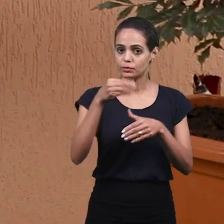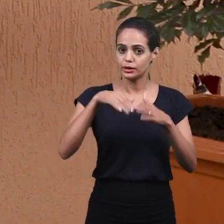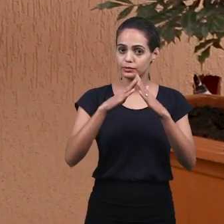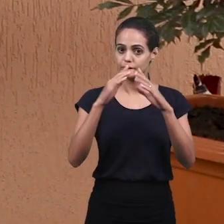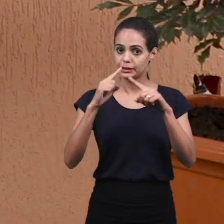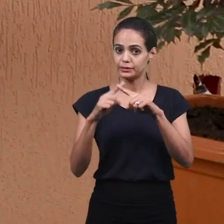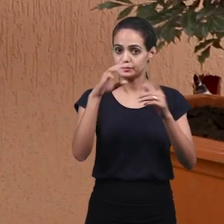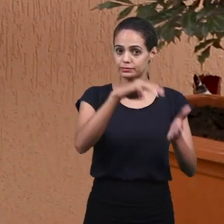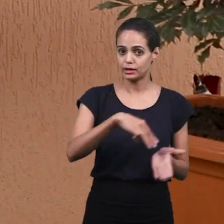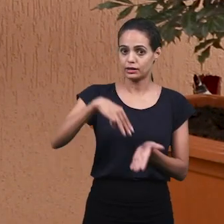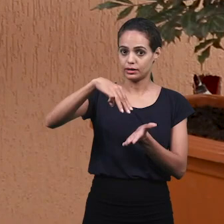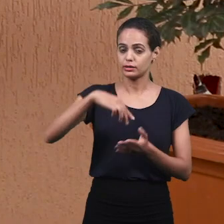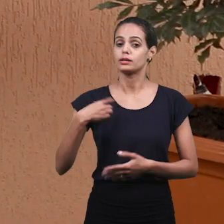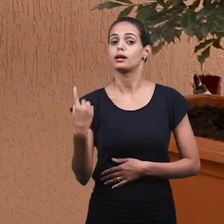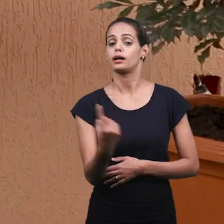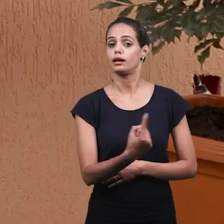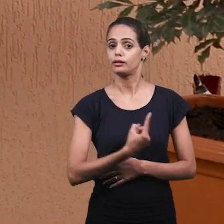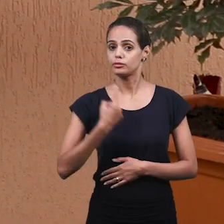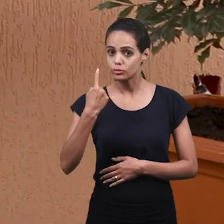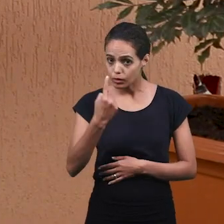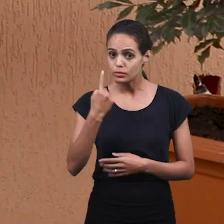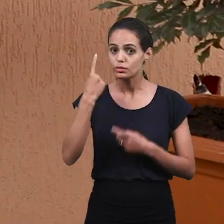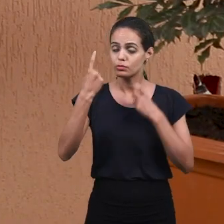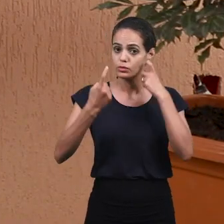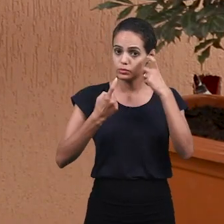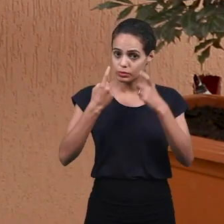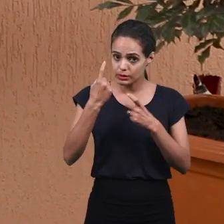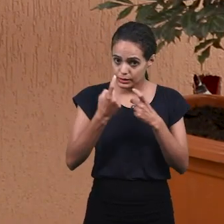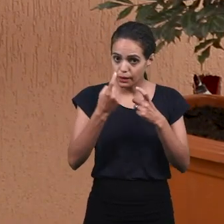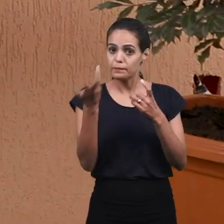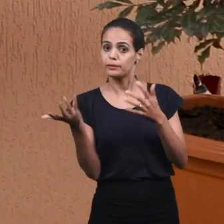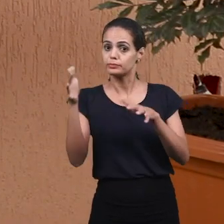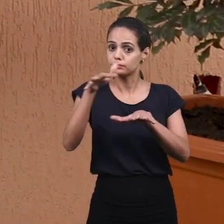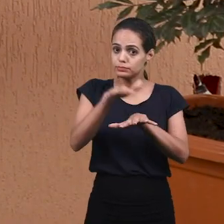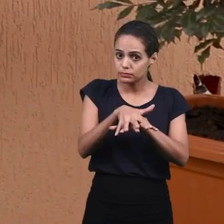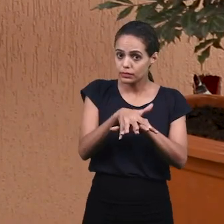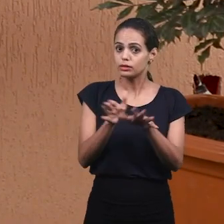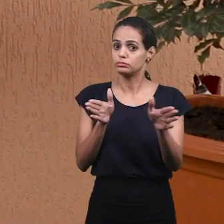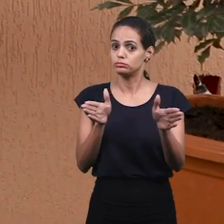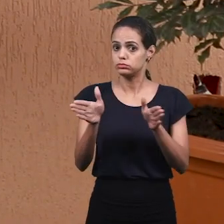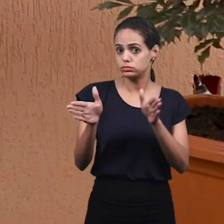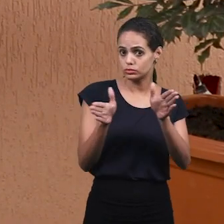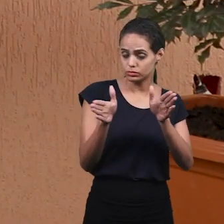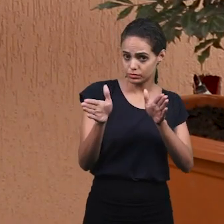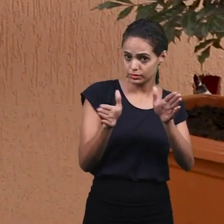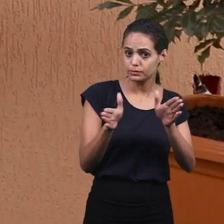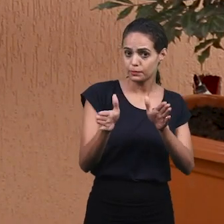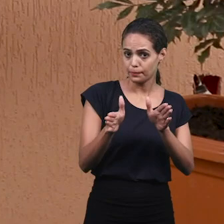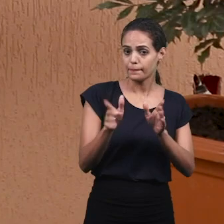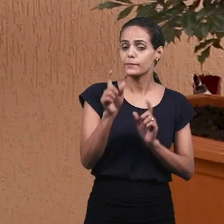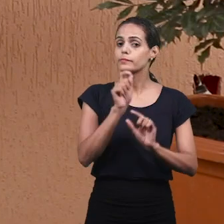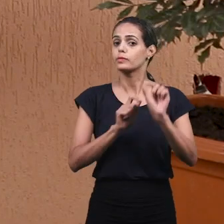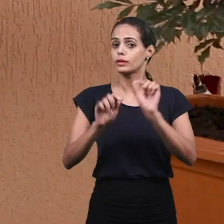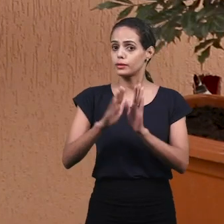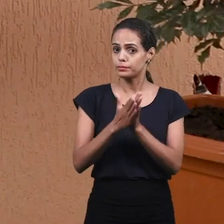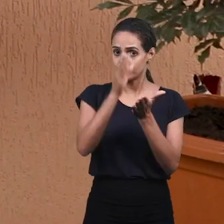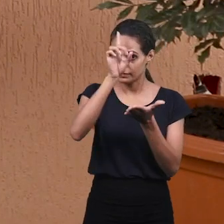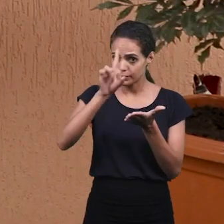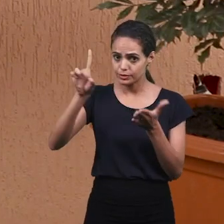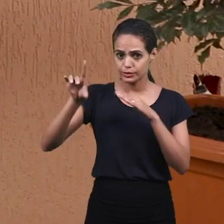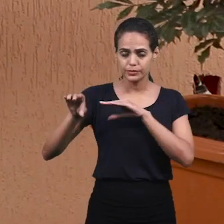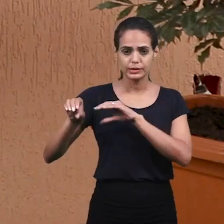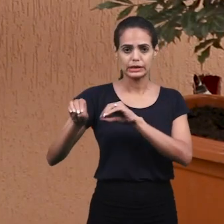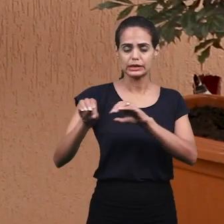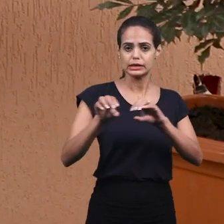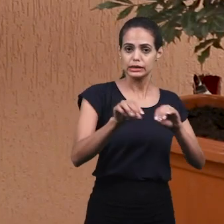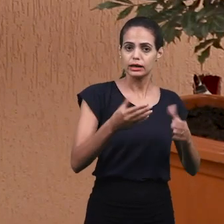de l'Église chrétienne Maranatha, notre préoccupation, c'est donner accessibilité, rendre accessible l'enseignement de la